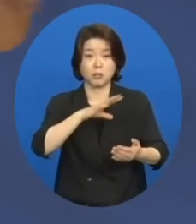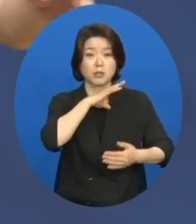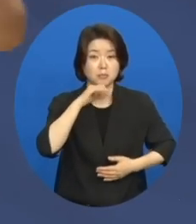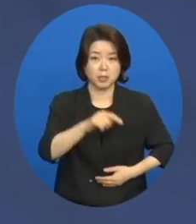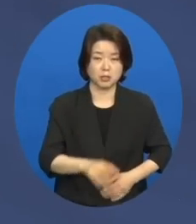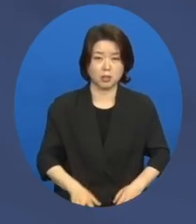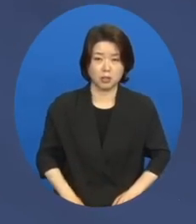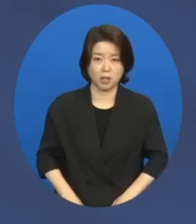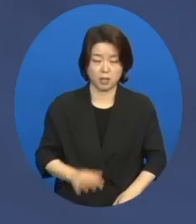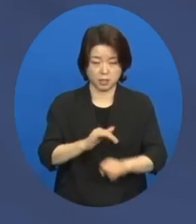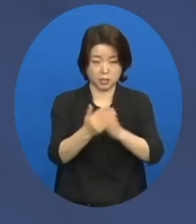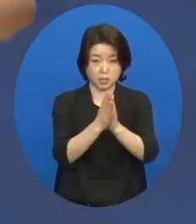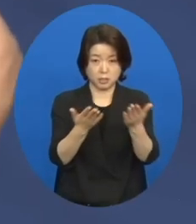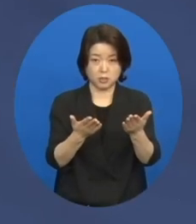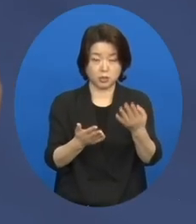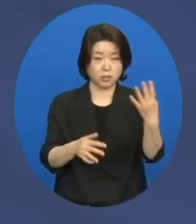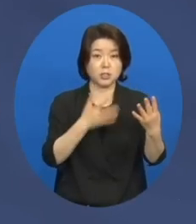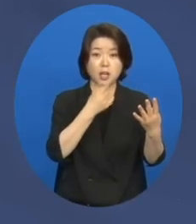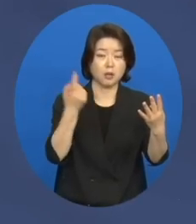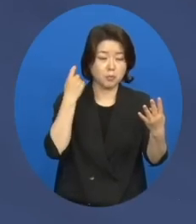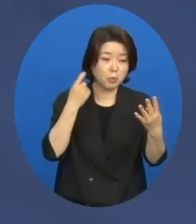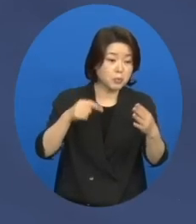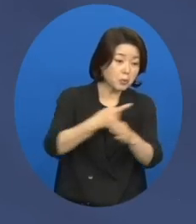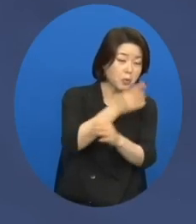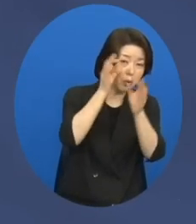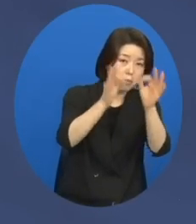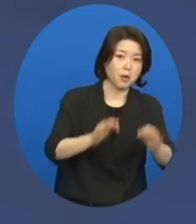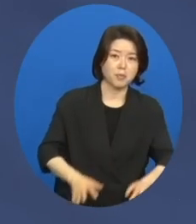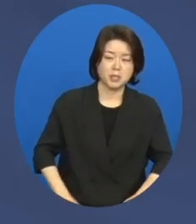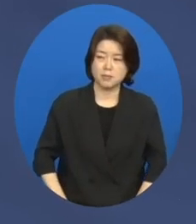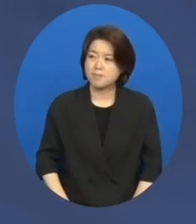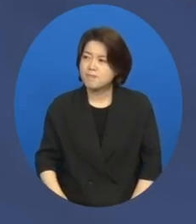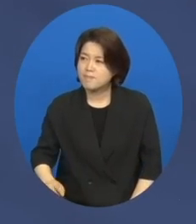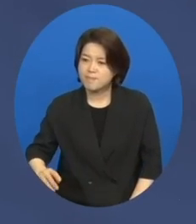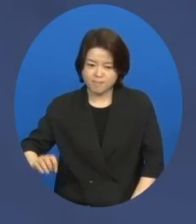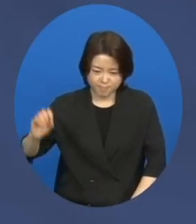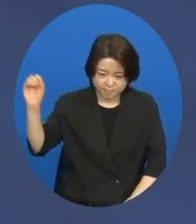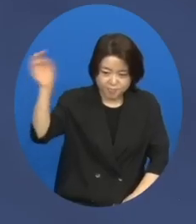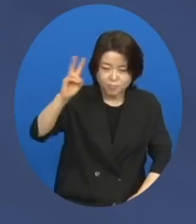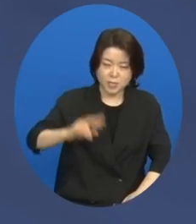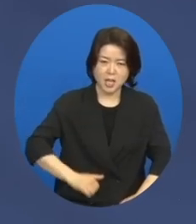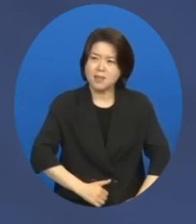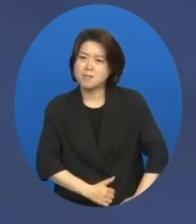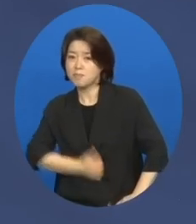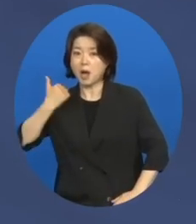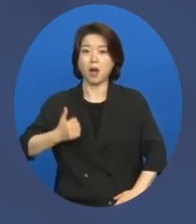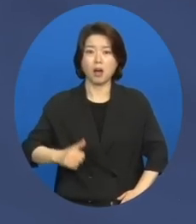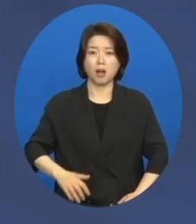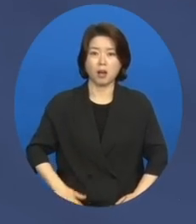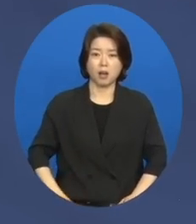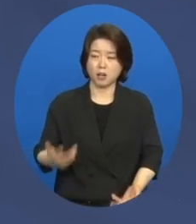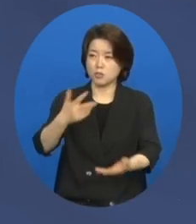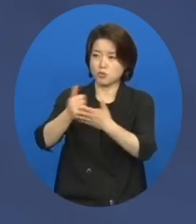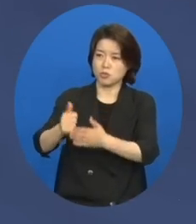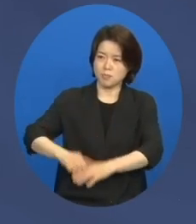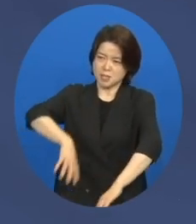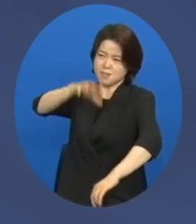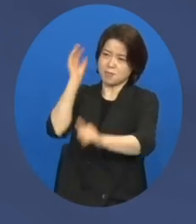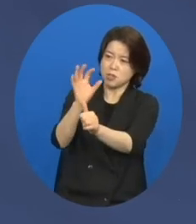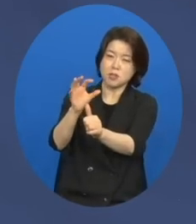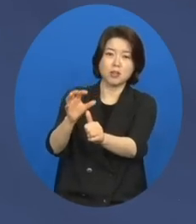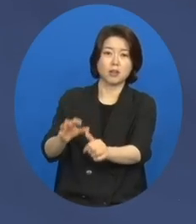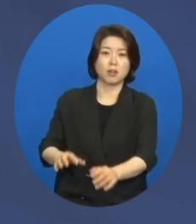성경 사복음서에 저 다른 복음서에 보면 아주 급히 굉장한 혈기를 내고 주님을 막